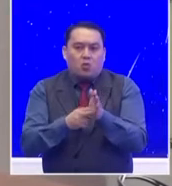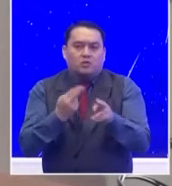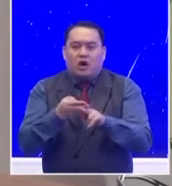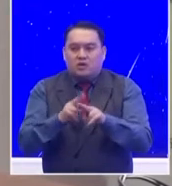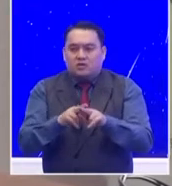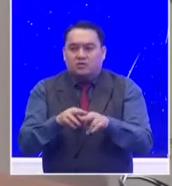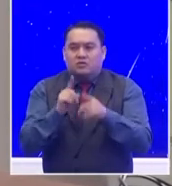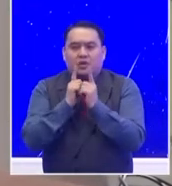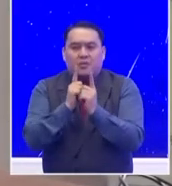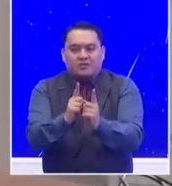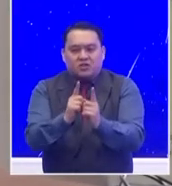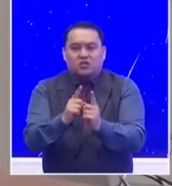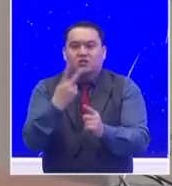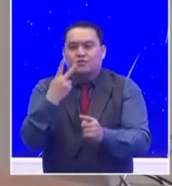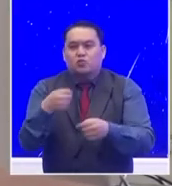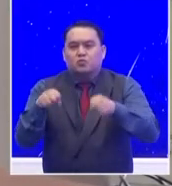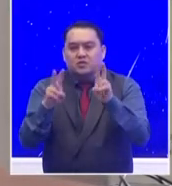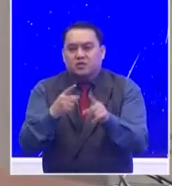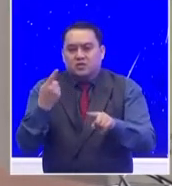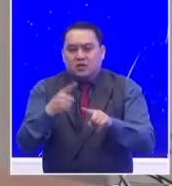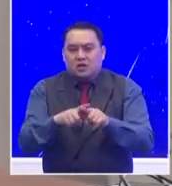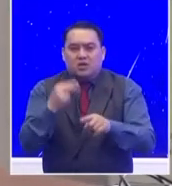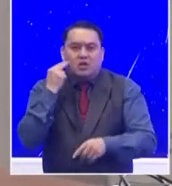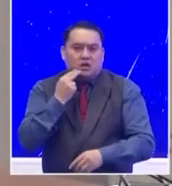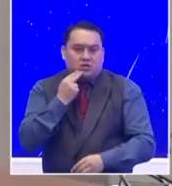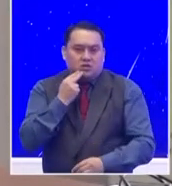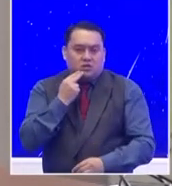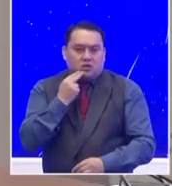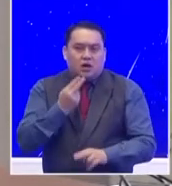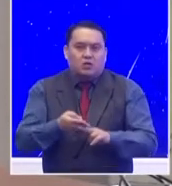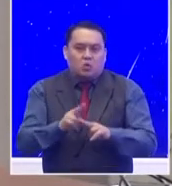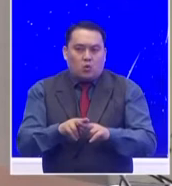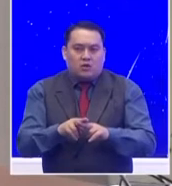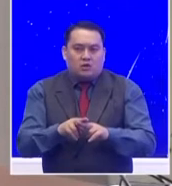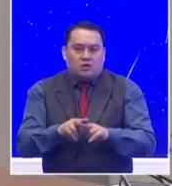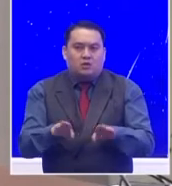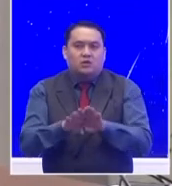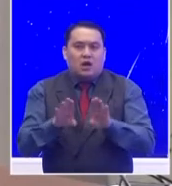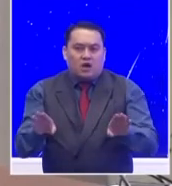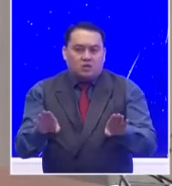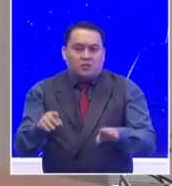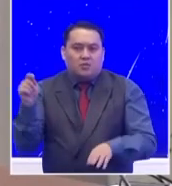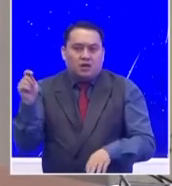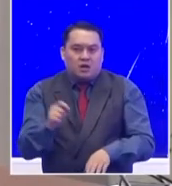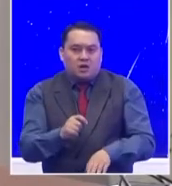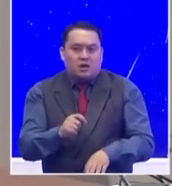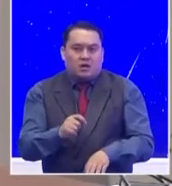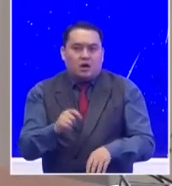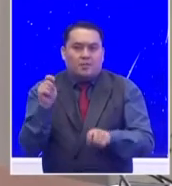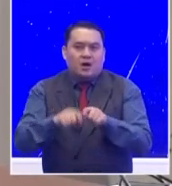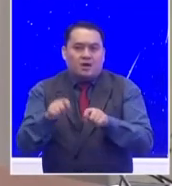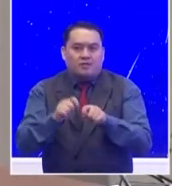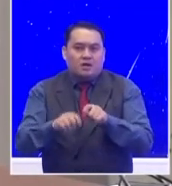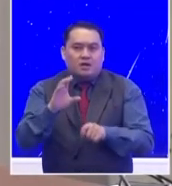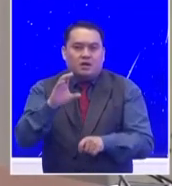поезда сопровождаются двумя машинистами китайскими, которые также, когда прибывают в парк Т, осматриваются с